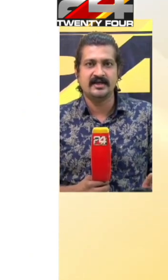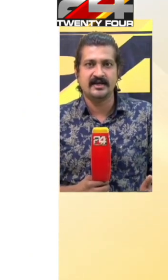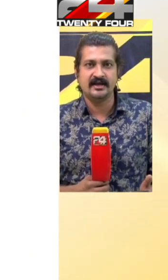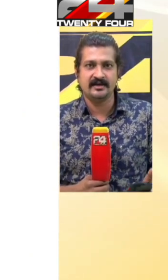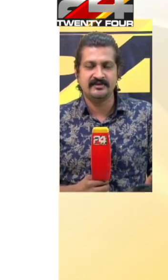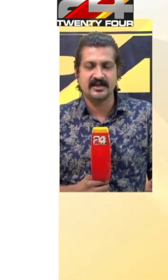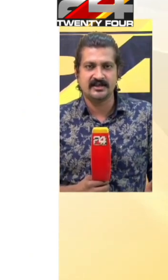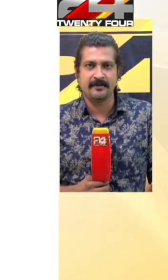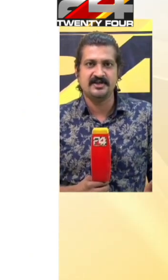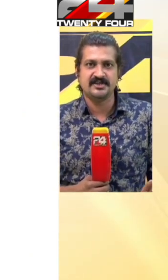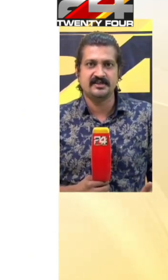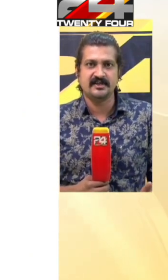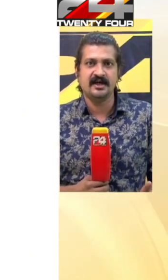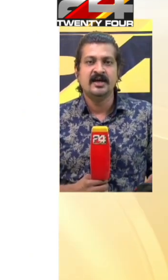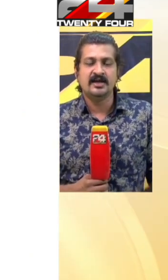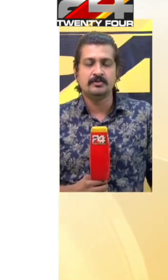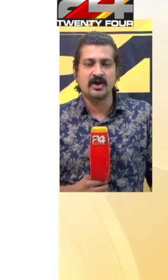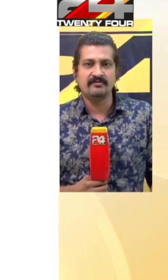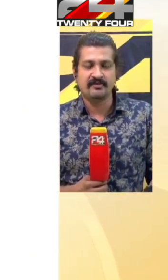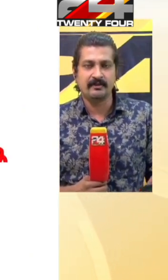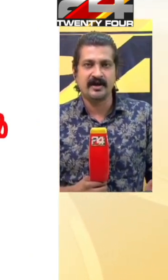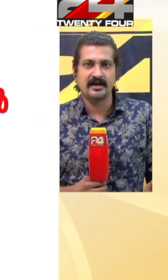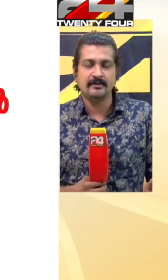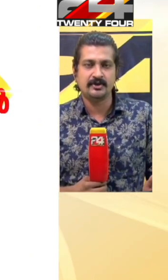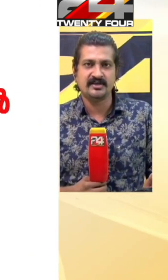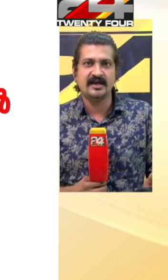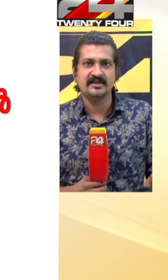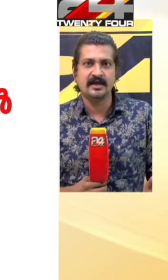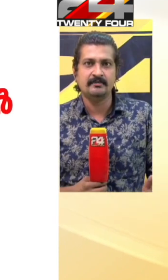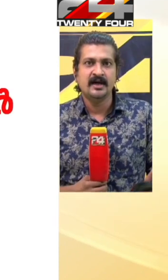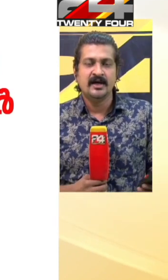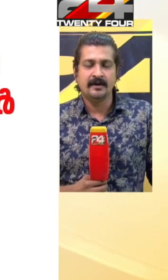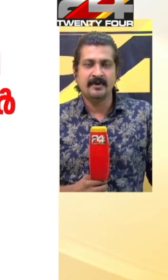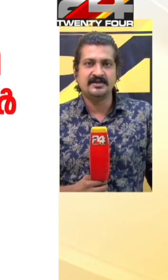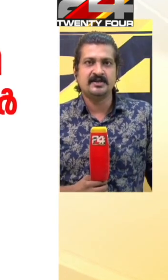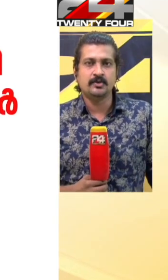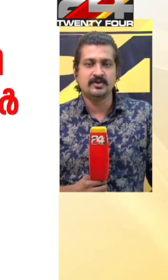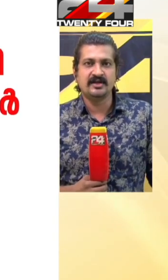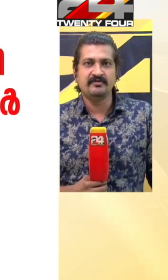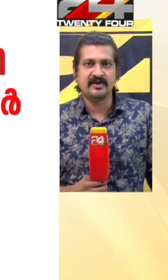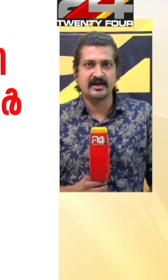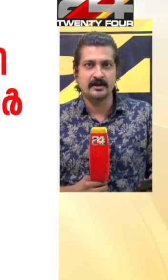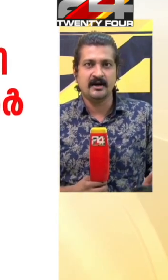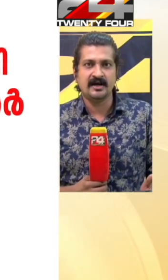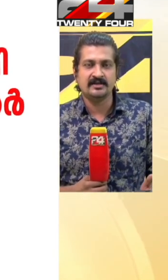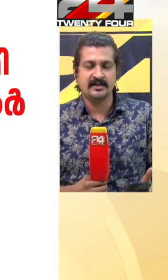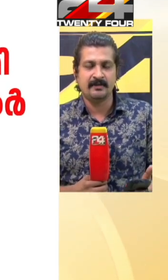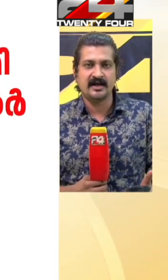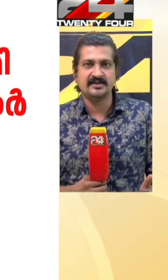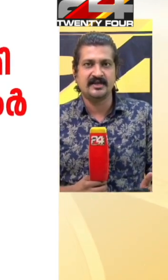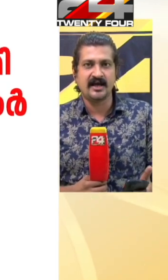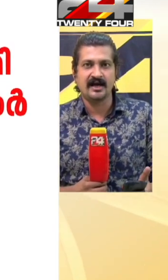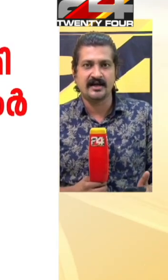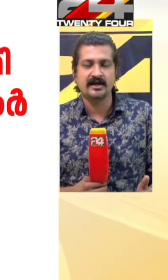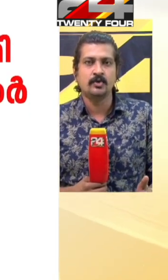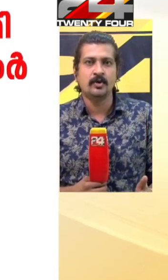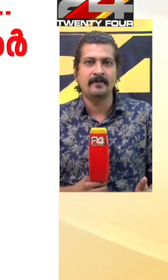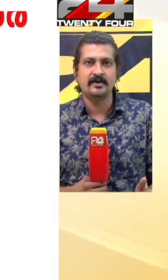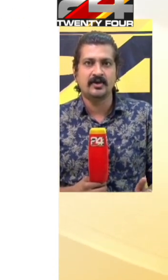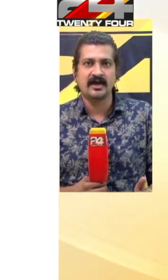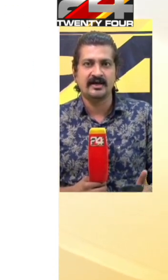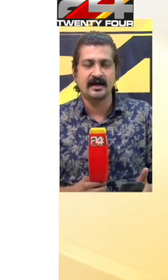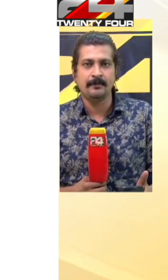ഗുവാഹത്തി IIT ഈ വിദ്യാർത്ഥി പഠിച്ചിരുന്നത് എന്നുമുള്ള വിവരമാണ് ലഭിക്കുന്നത്. എന്തായാലും മറ്റ് കൂടുതൽ വിവരങ്ങളും ഈ മരണത്തിന്റെ